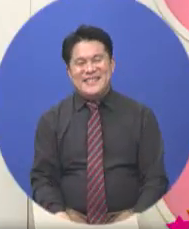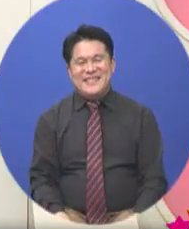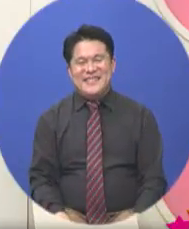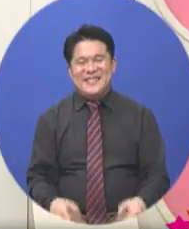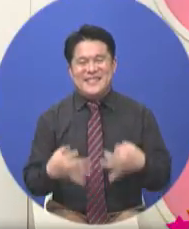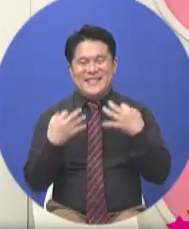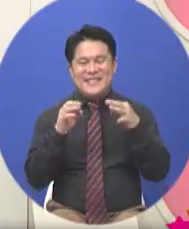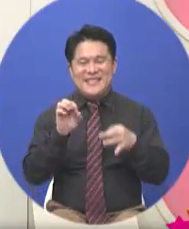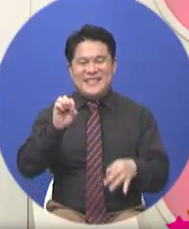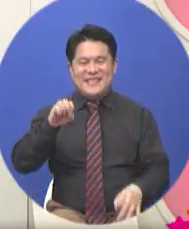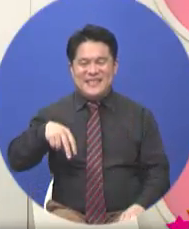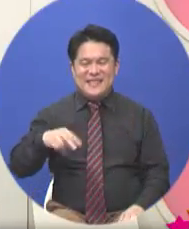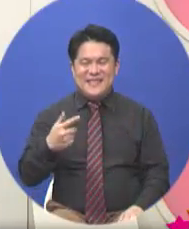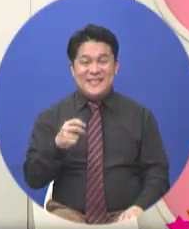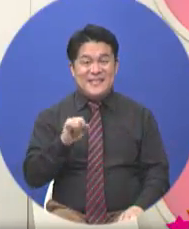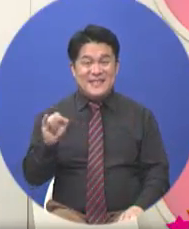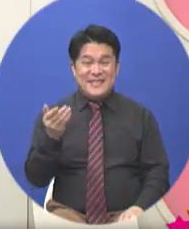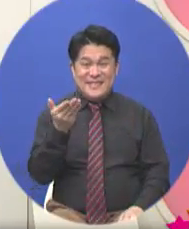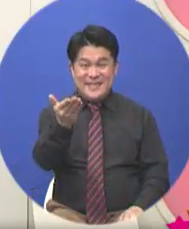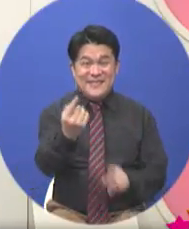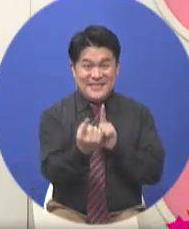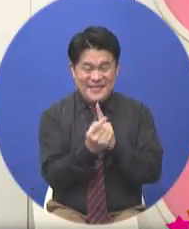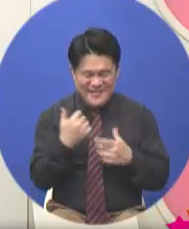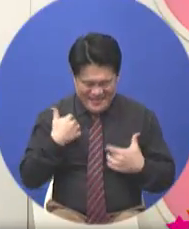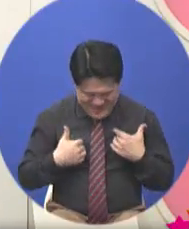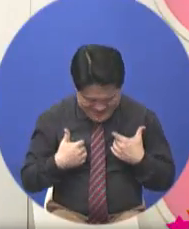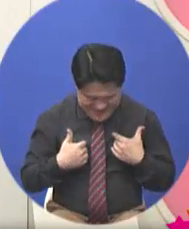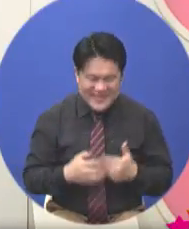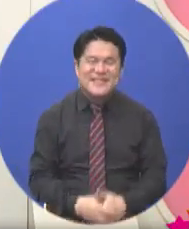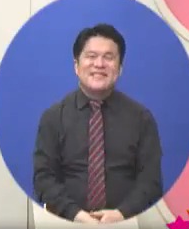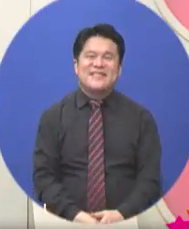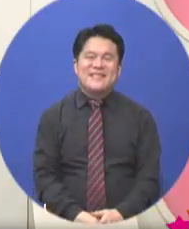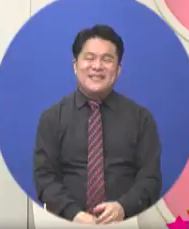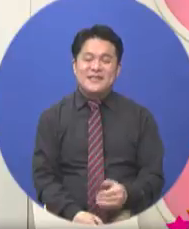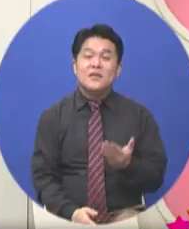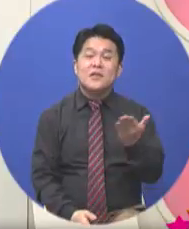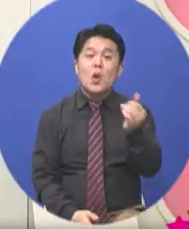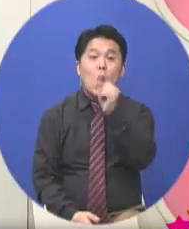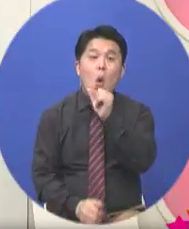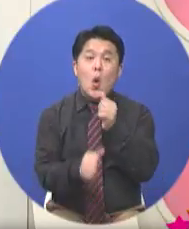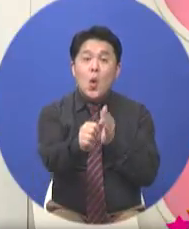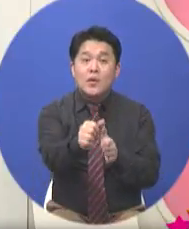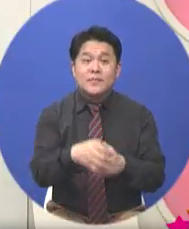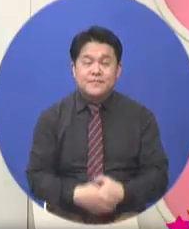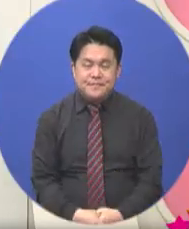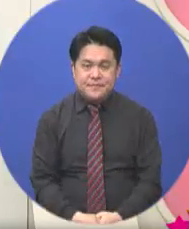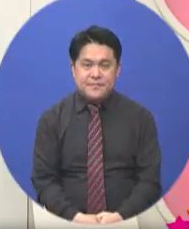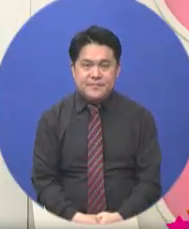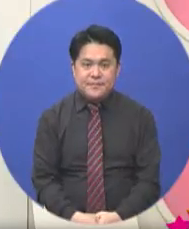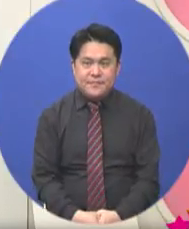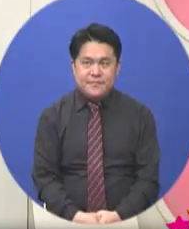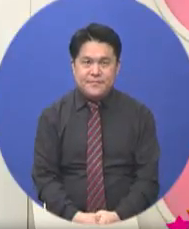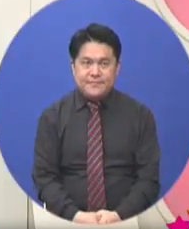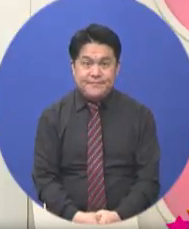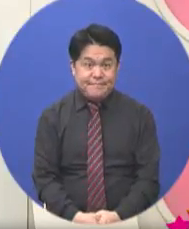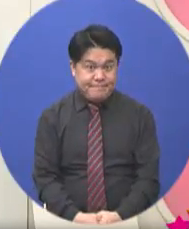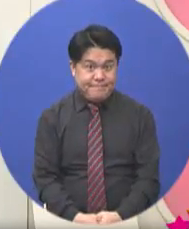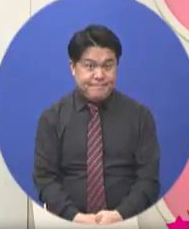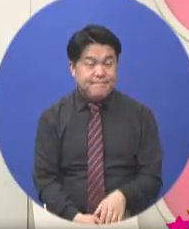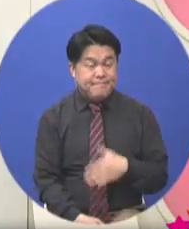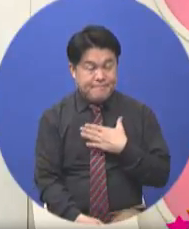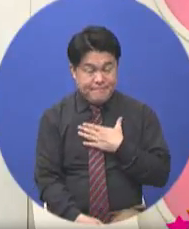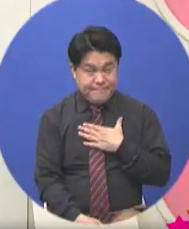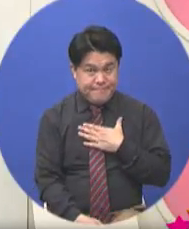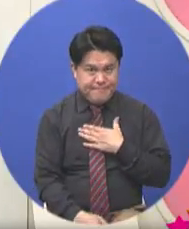아이고 김윤미님 반갑습니다. 네. 네. 본인 소개 간단히 부탁드려도 될까요? 아